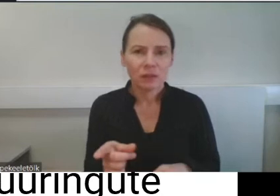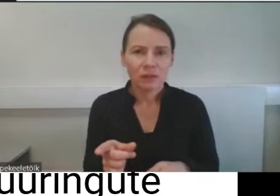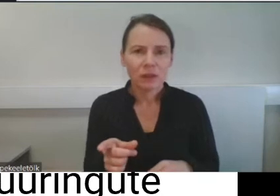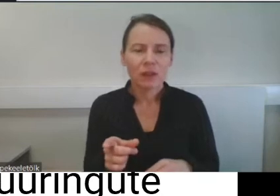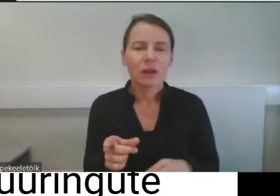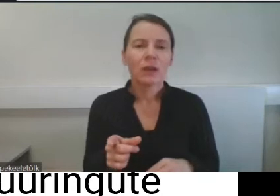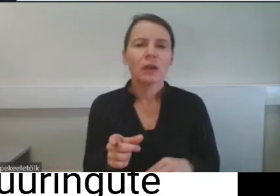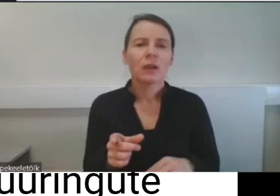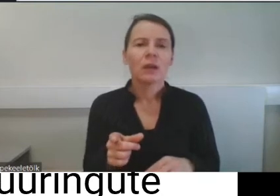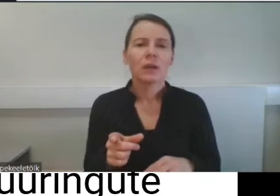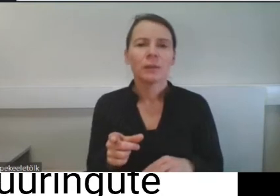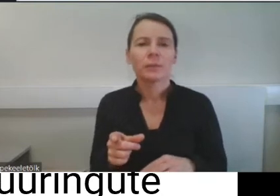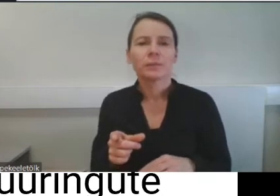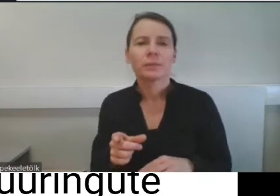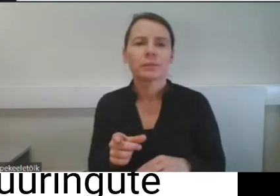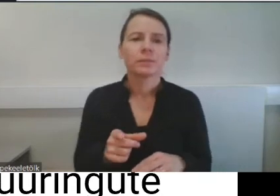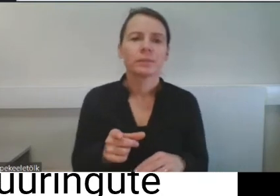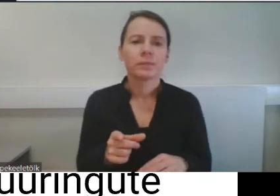Sotsiaalkindlustusametil nagu